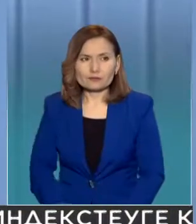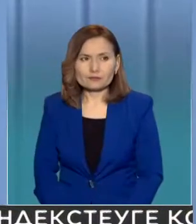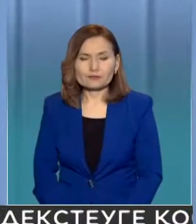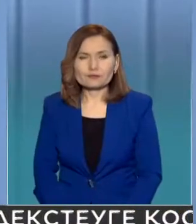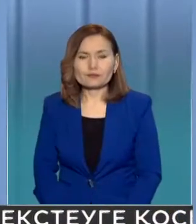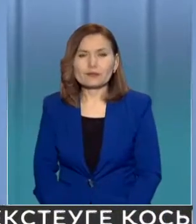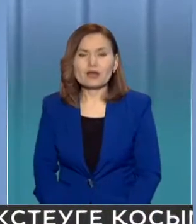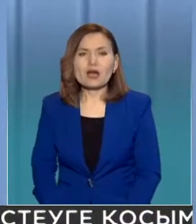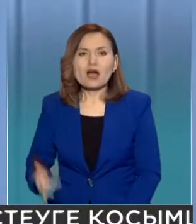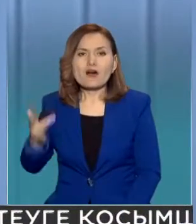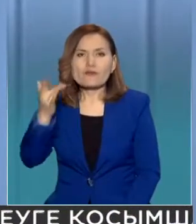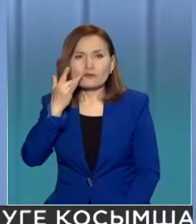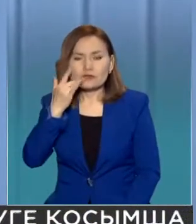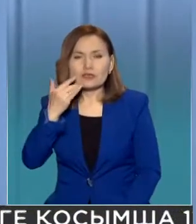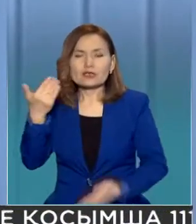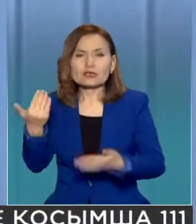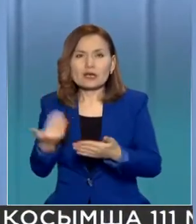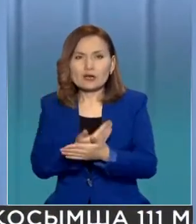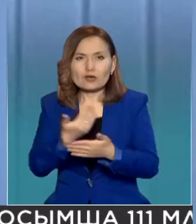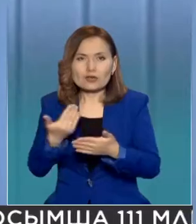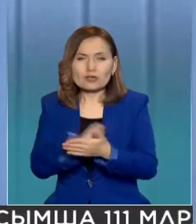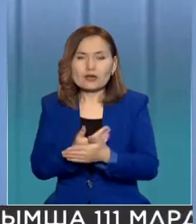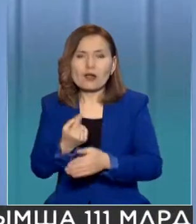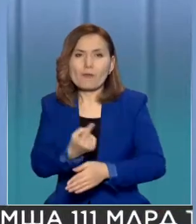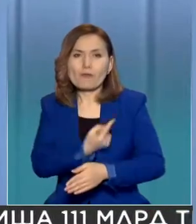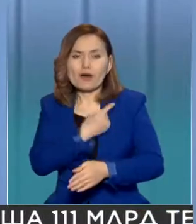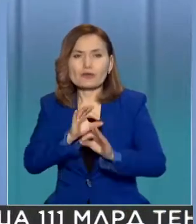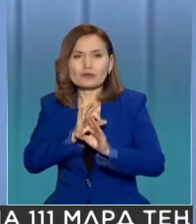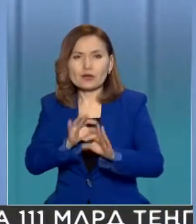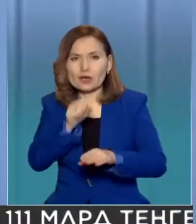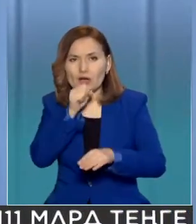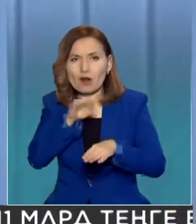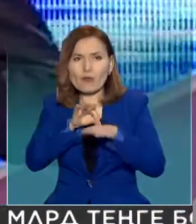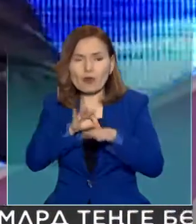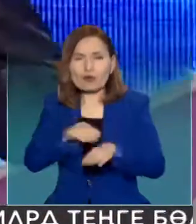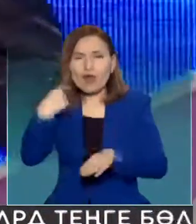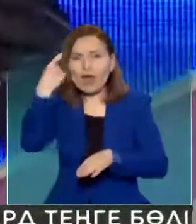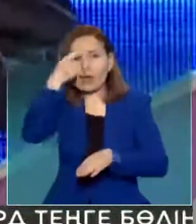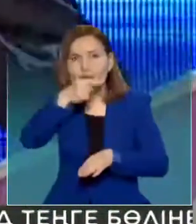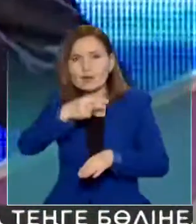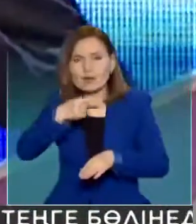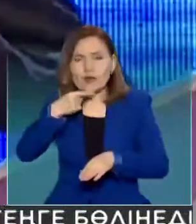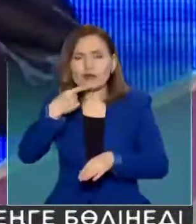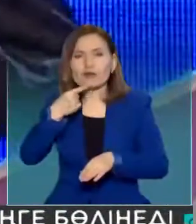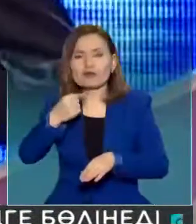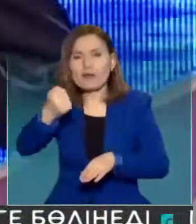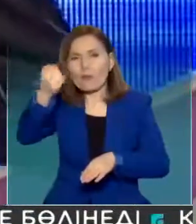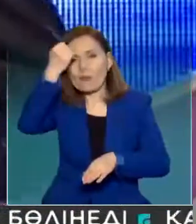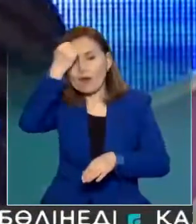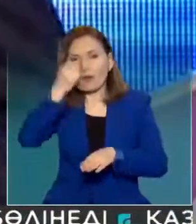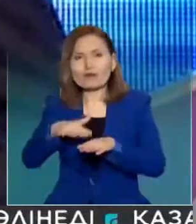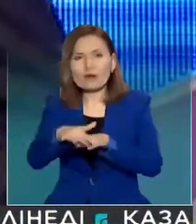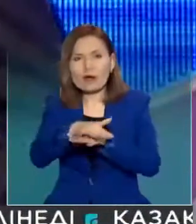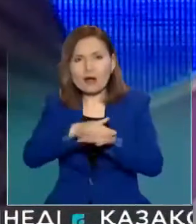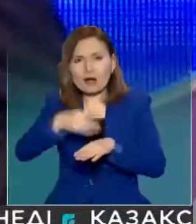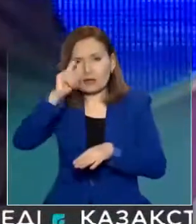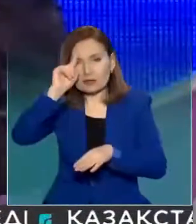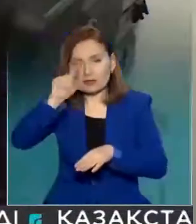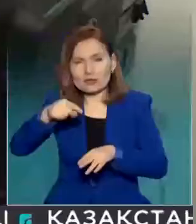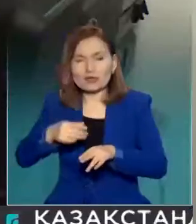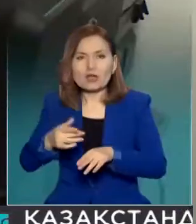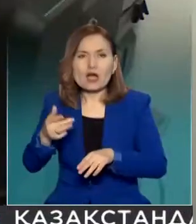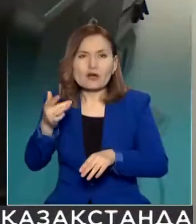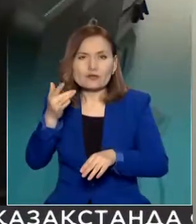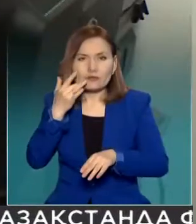Кез келген ақпараттың шырайын келтіріп шынайы жеткізетін Әбдірәлі ағамыздың бейнесі көз қарақты көрерменнің көз алдында әлі де сайрап